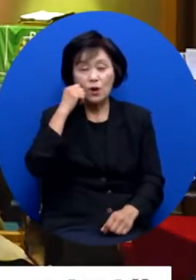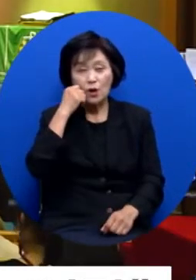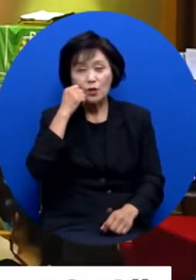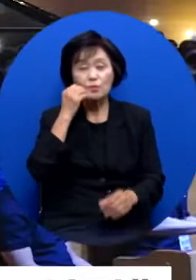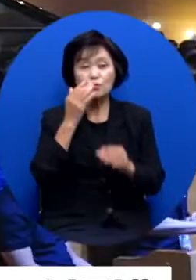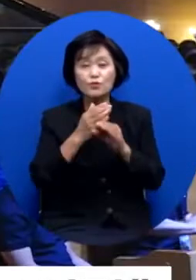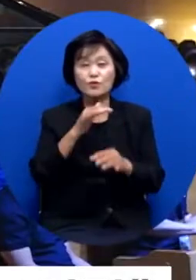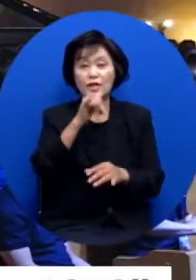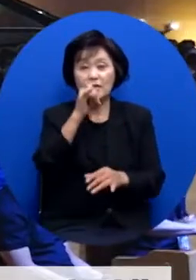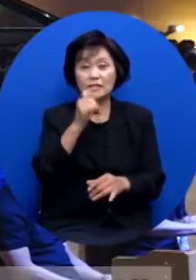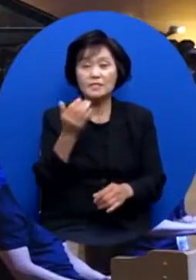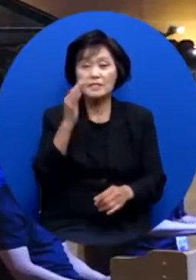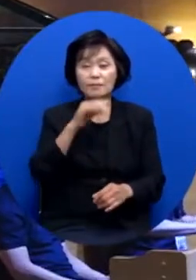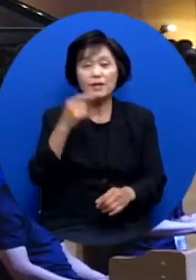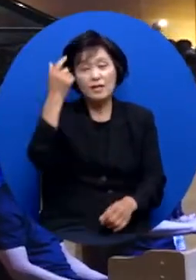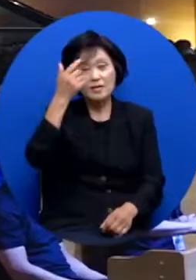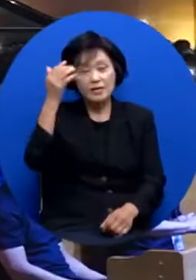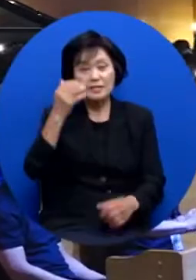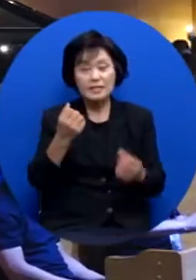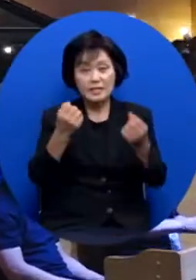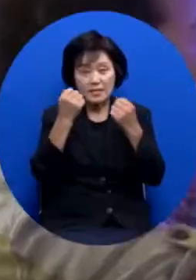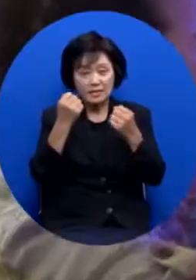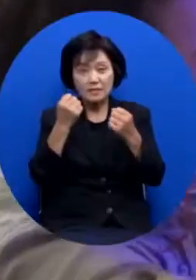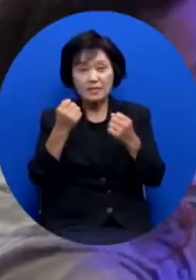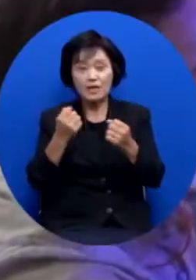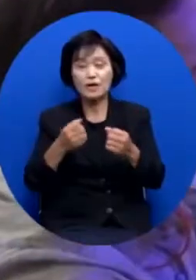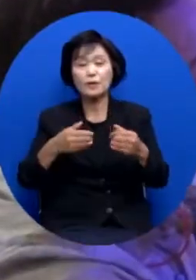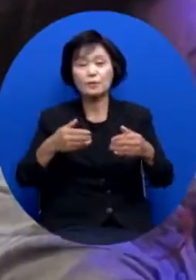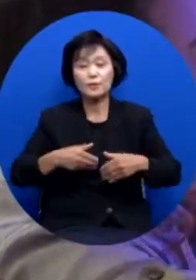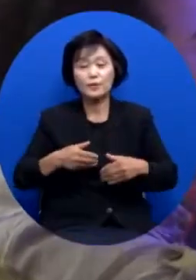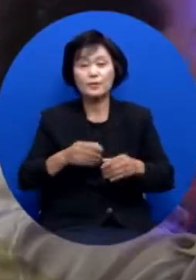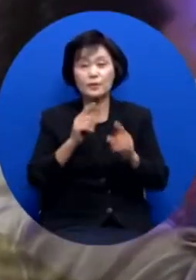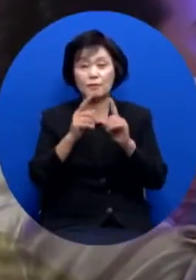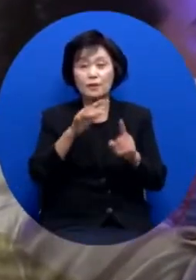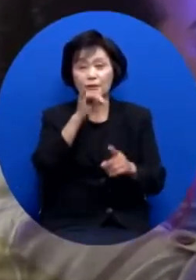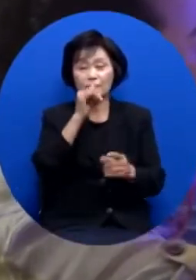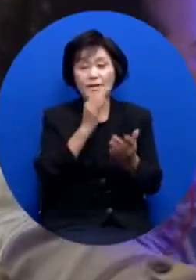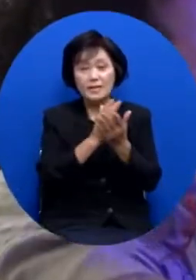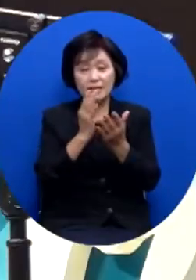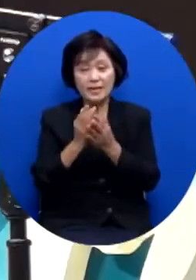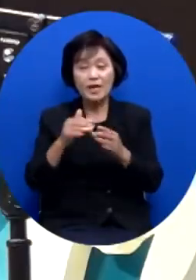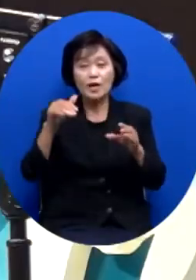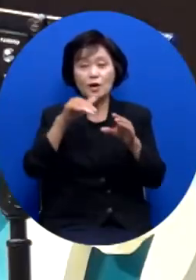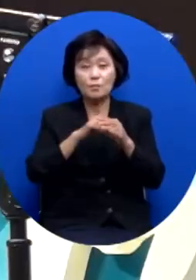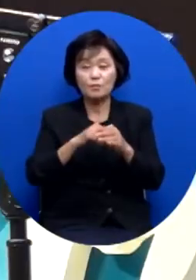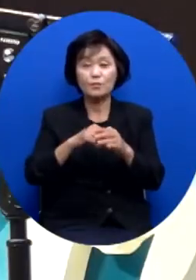바란다고 강조했습니다. 아울러 프레이즈 게더링 찬양 집회를 비롯한 다양한 문화 공연이 이어졌습니다.